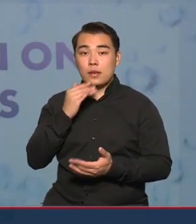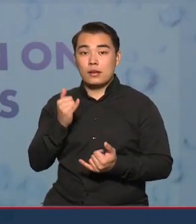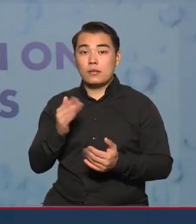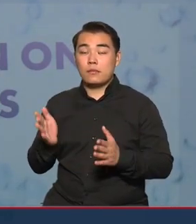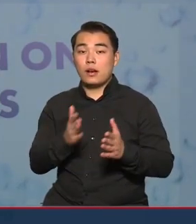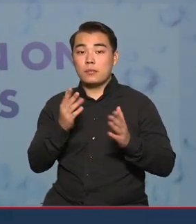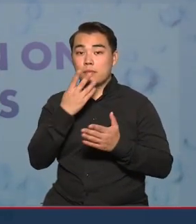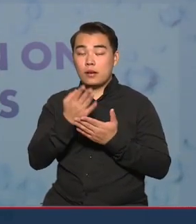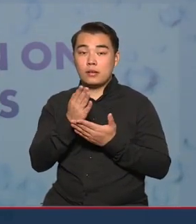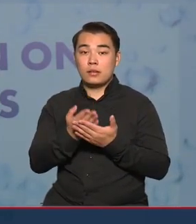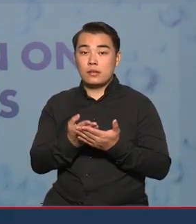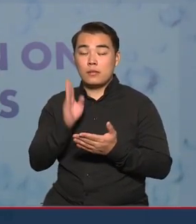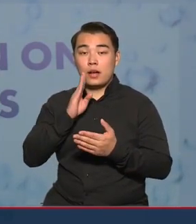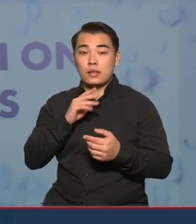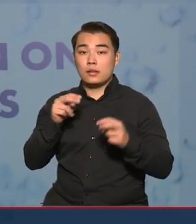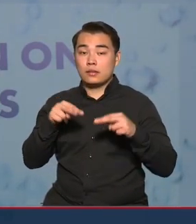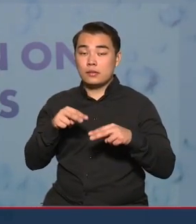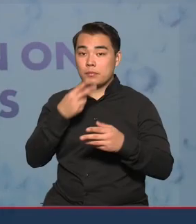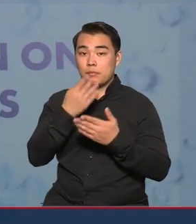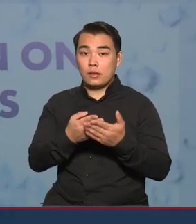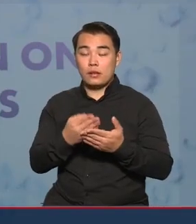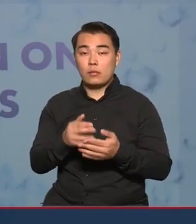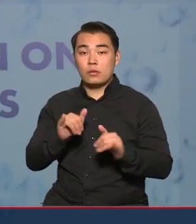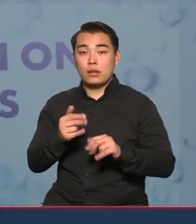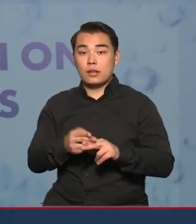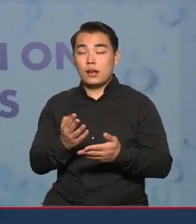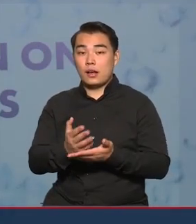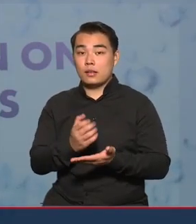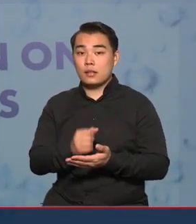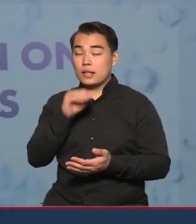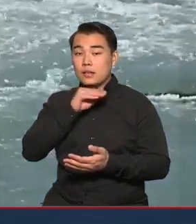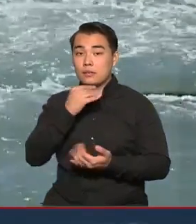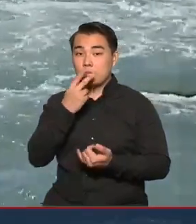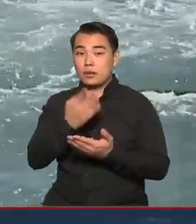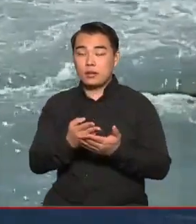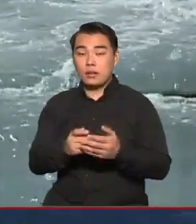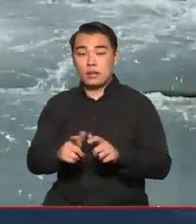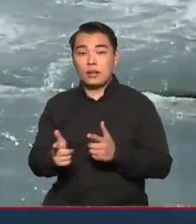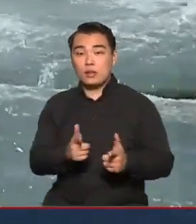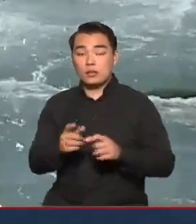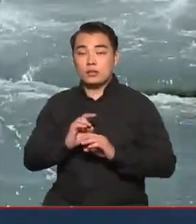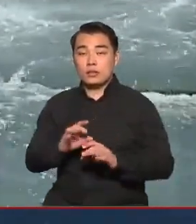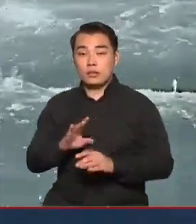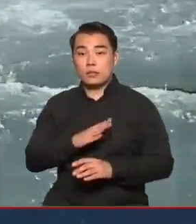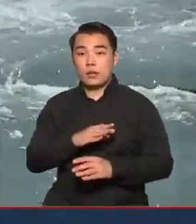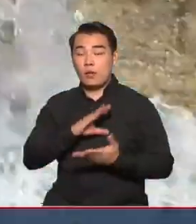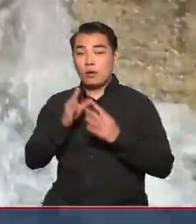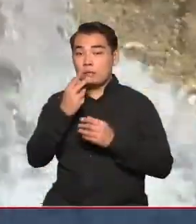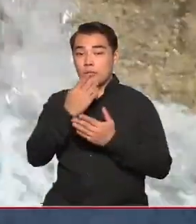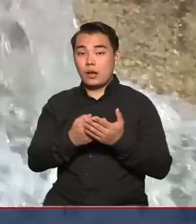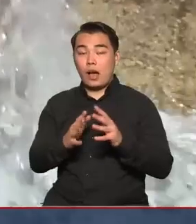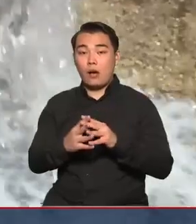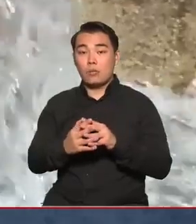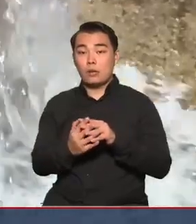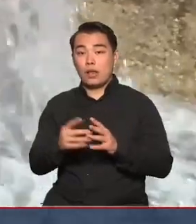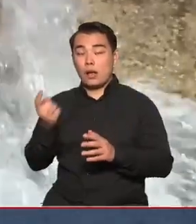суларына мониторинг жасау, кадр даярлау мәселесінде көмек көрсету бойынша келісімдер жасалды. Елдегі тіршілік нәрінің көп көлемі ауыл